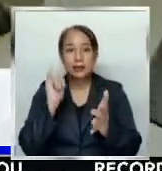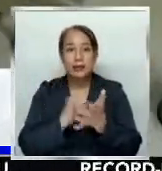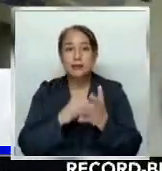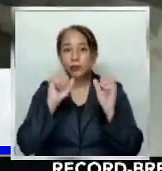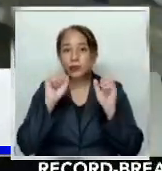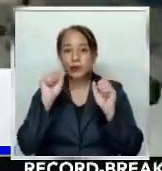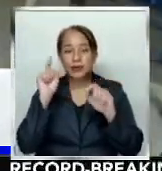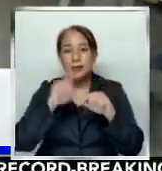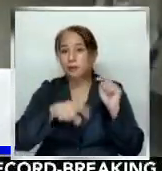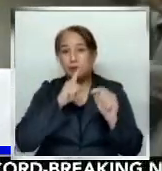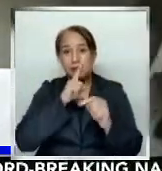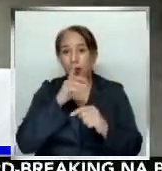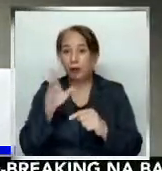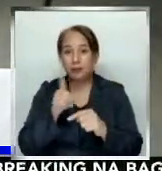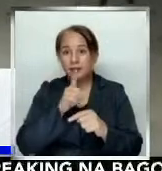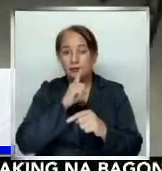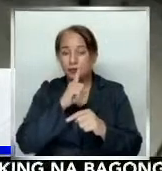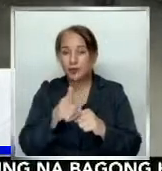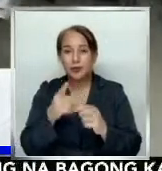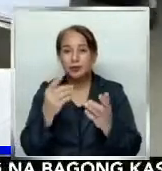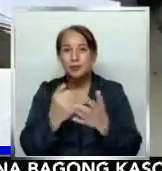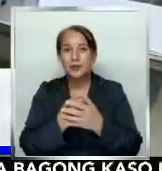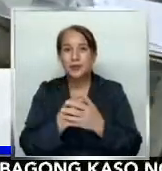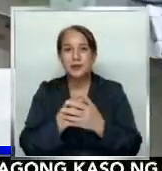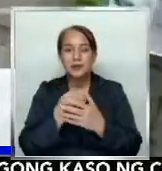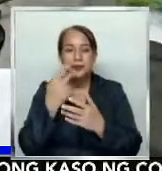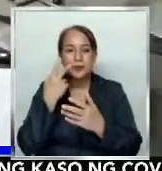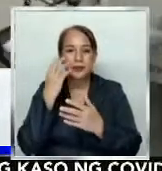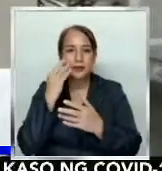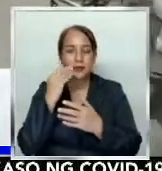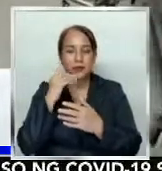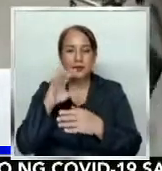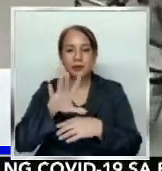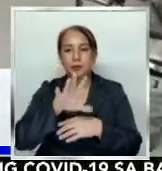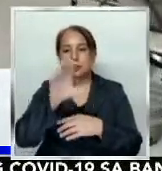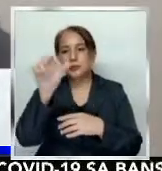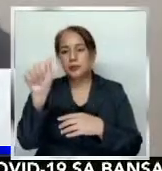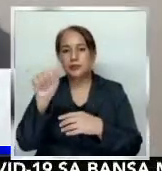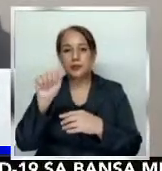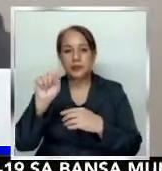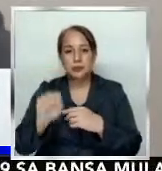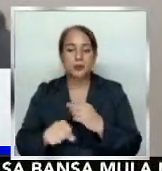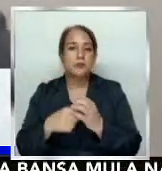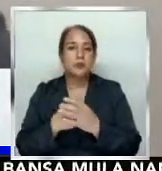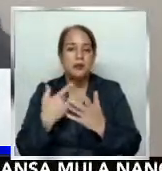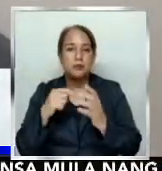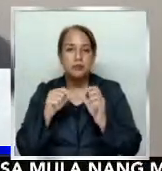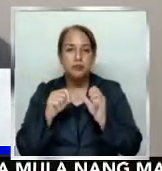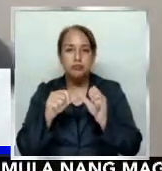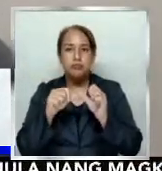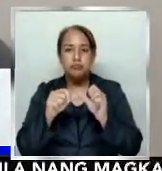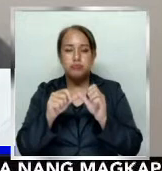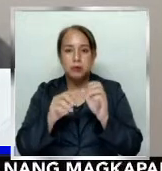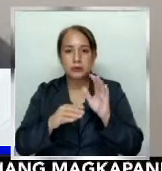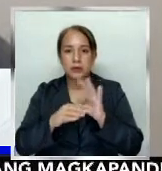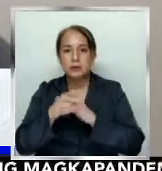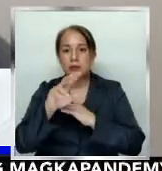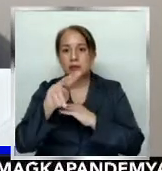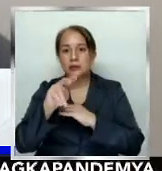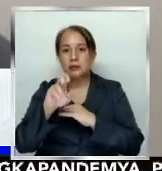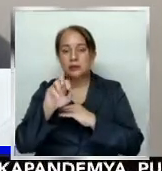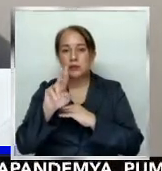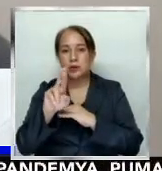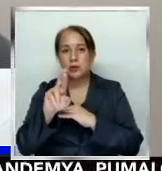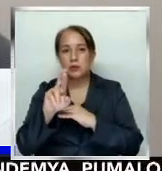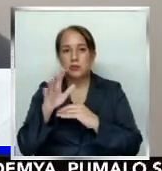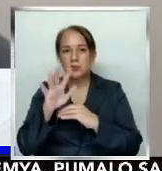We're just comparing it sa experience ng South Africa. Kung magpatuloy na tumaas yung sa NCR, most likely we will hit 40,000. Pero,